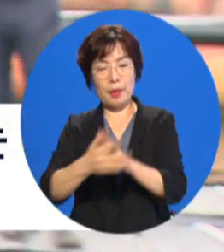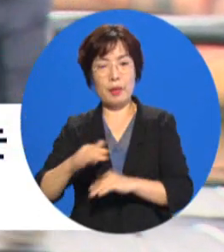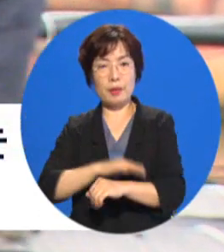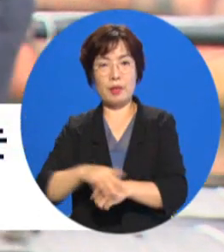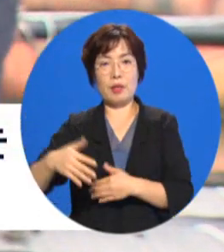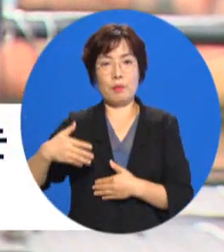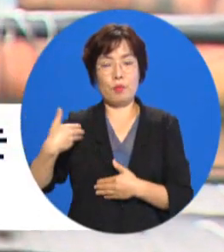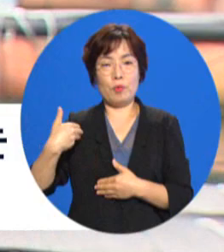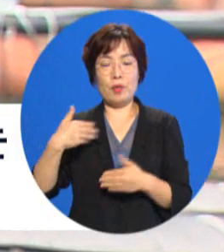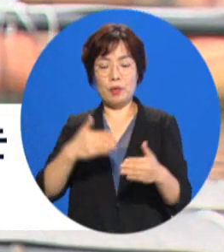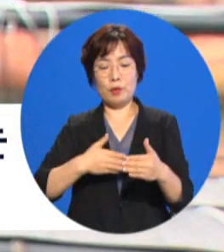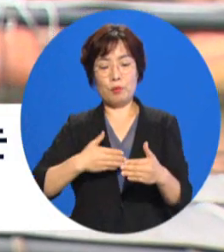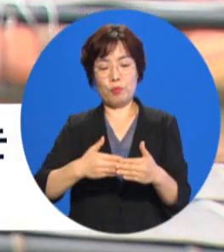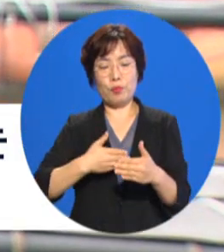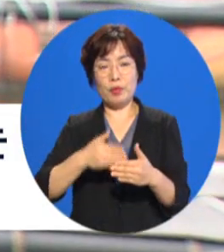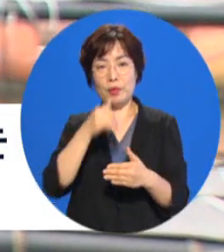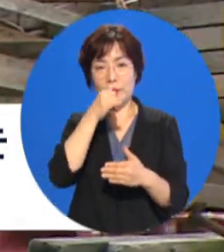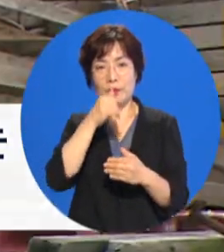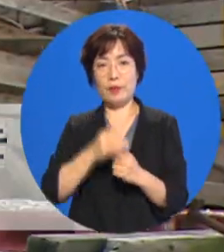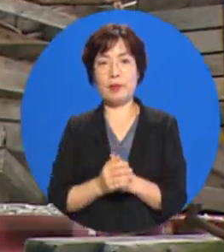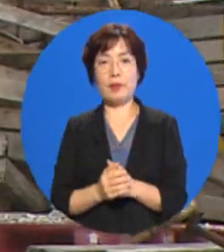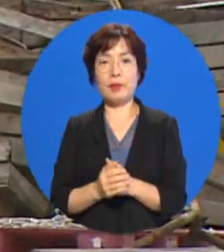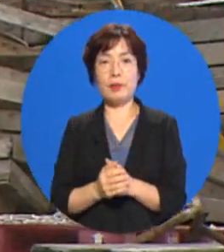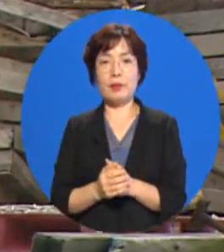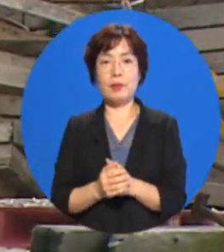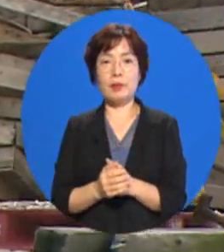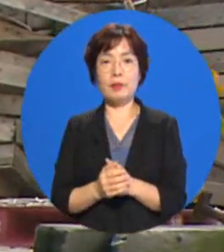모르다 보니까 좀 불안한 마음이 있습니다.